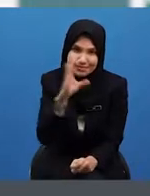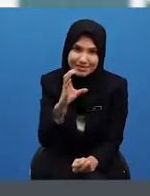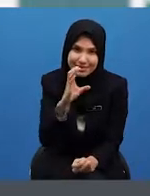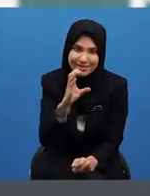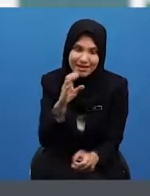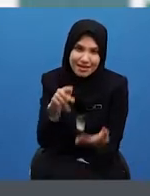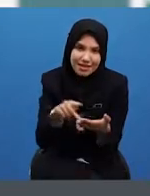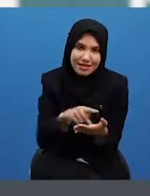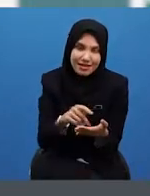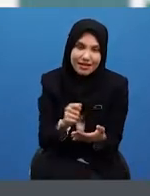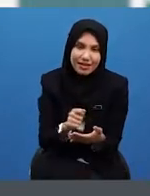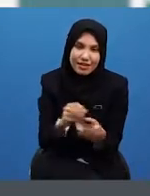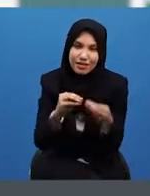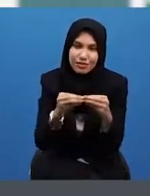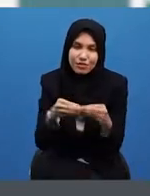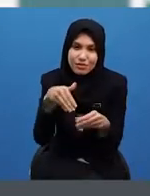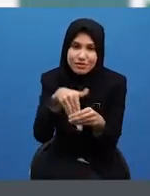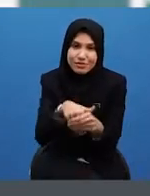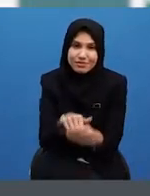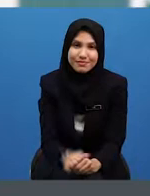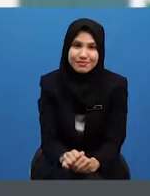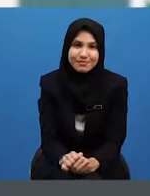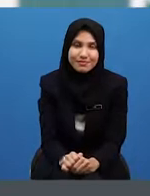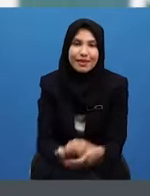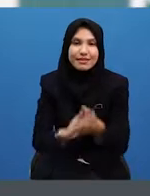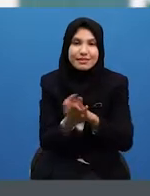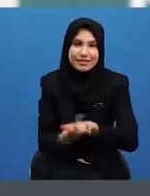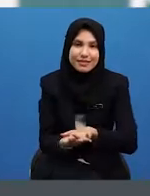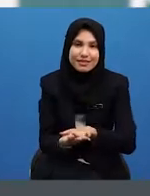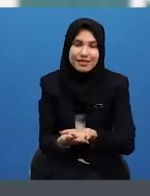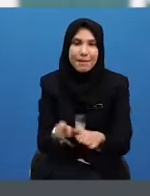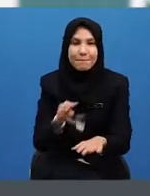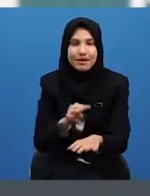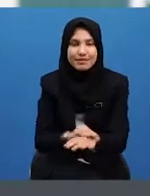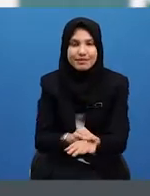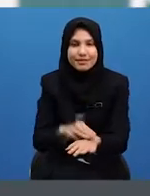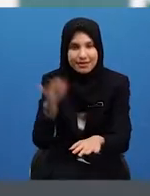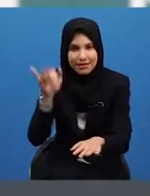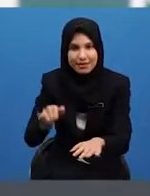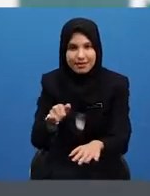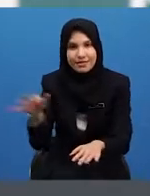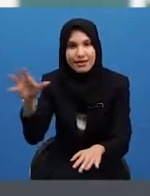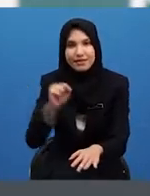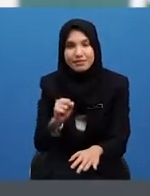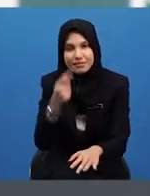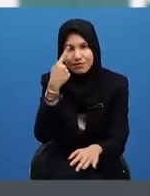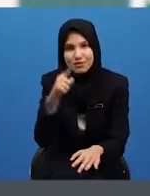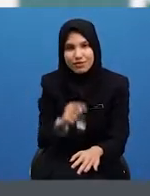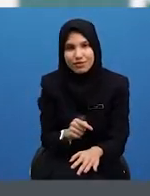Ombo didalamnya make my cell yang diambil untuk